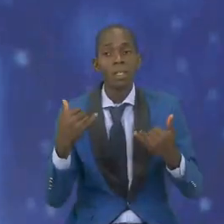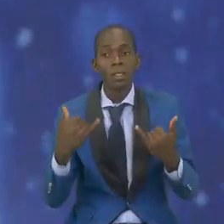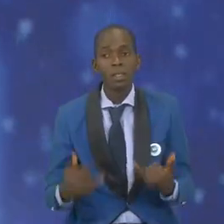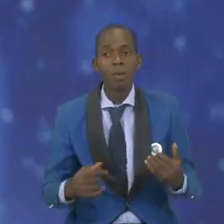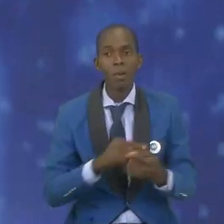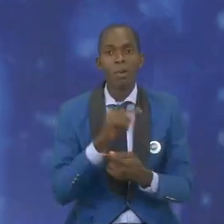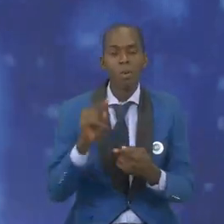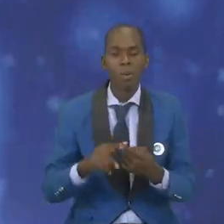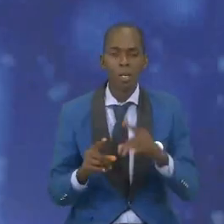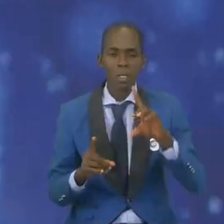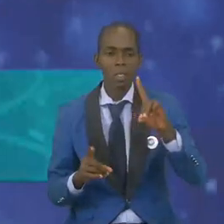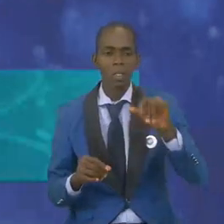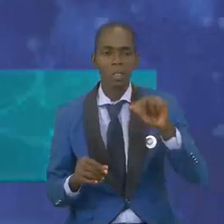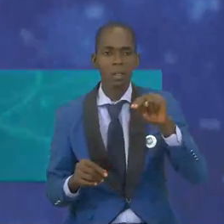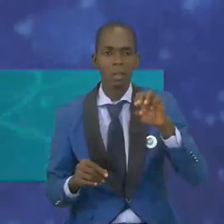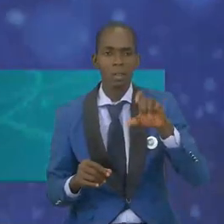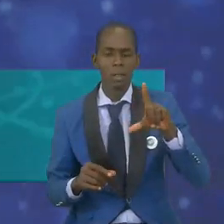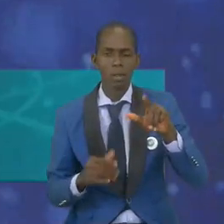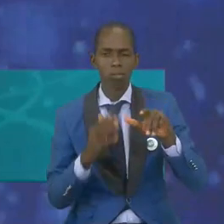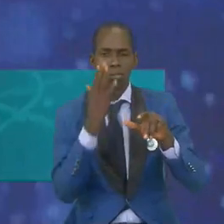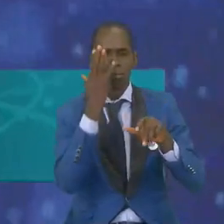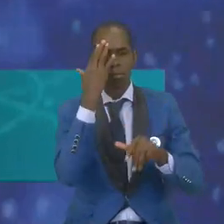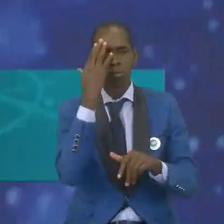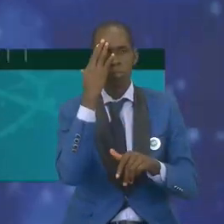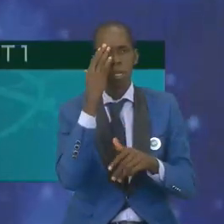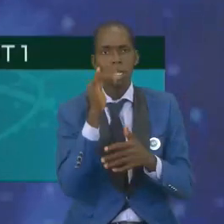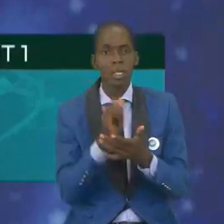6, verset 10,